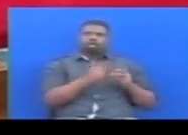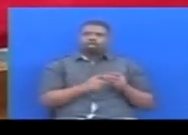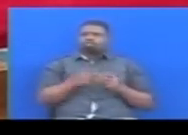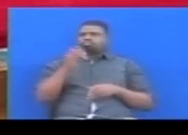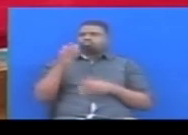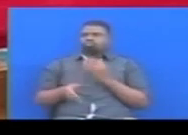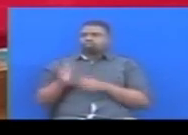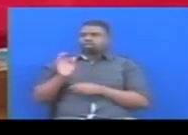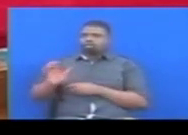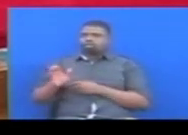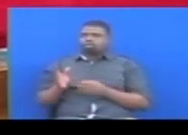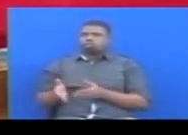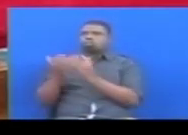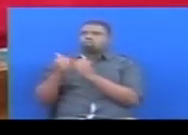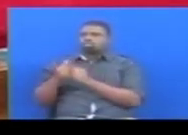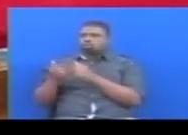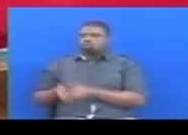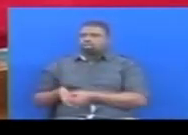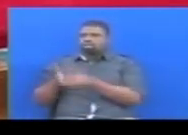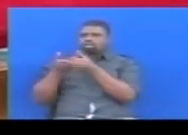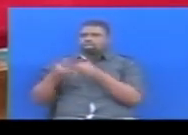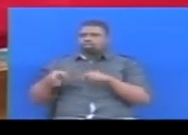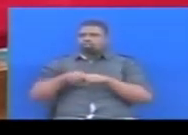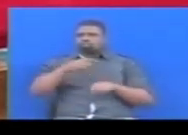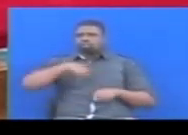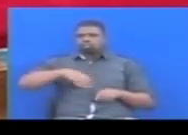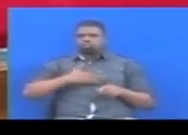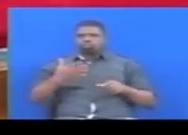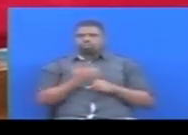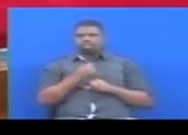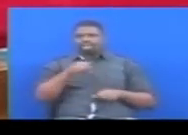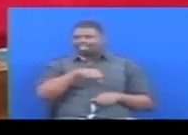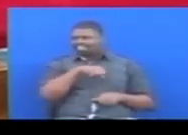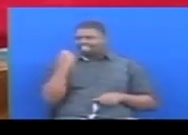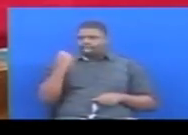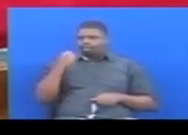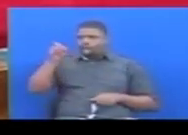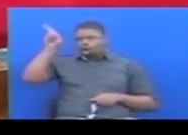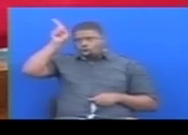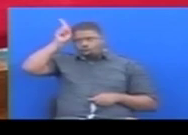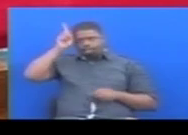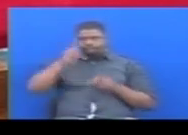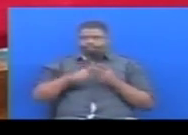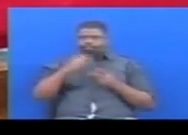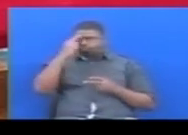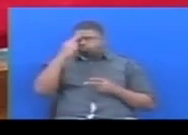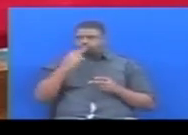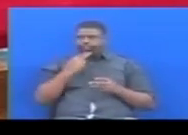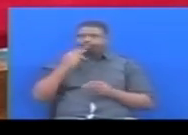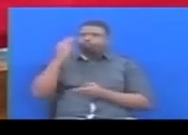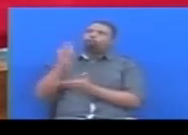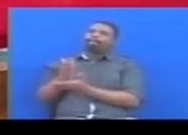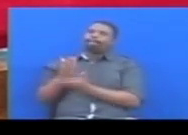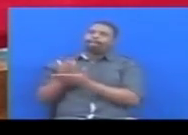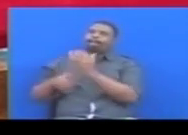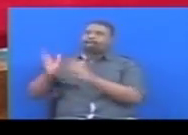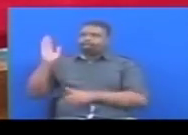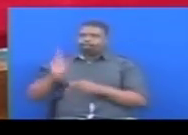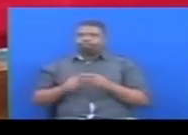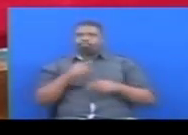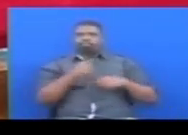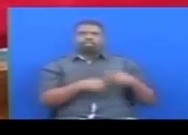hatimaye kuweza kuwasaidia wenzetu kuweza kupata kile kitoweo cha nyama ya ng'ombe, mbuzi kwa uhakika, na hilo